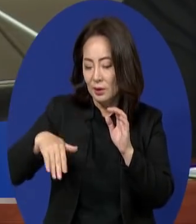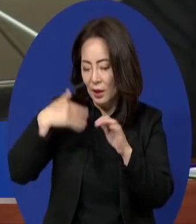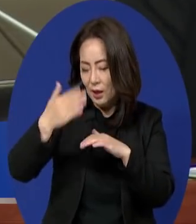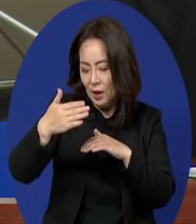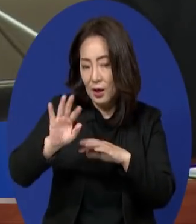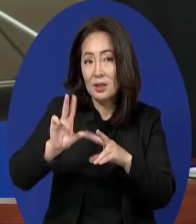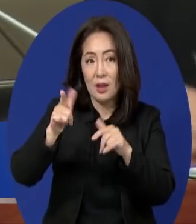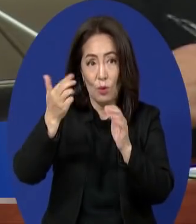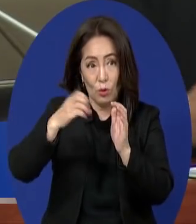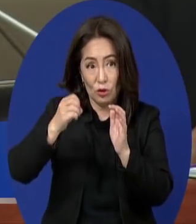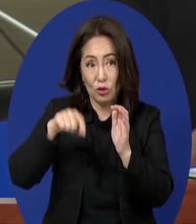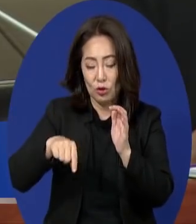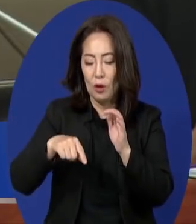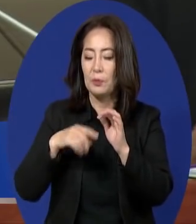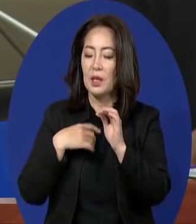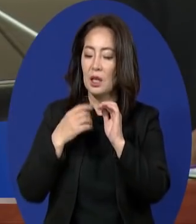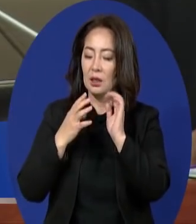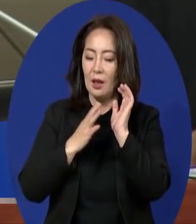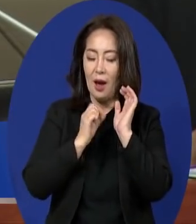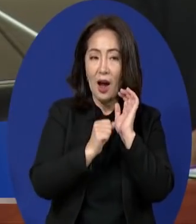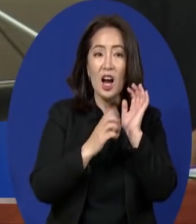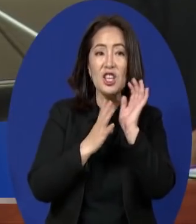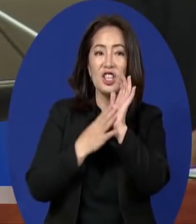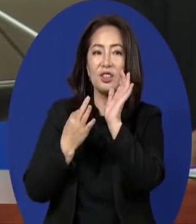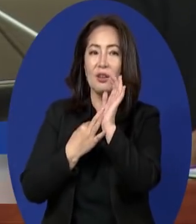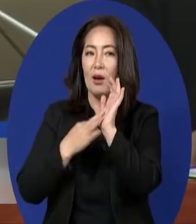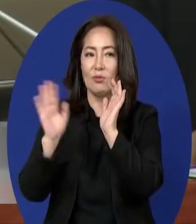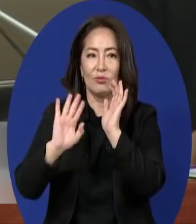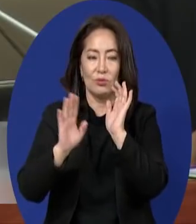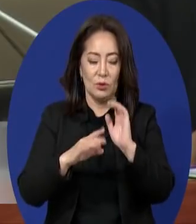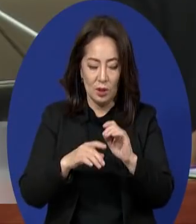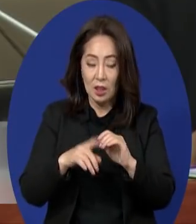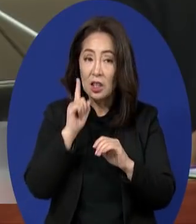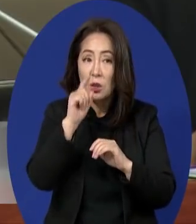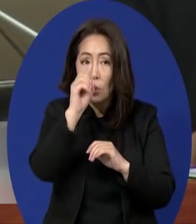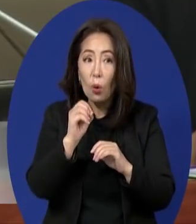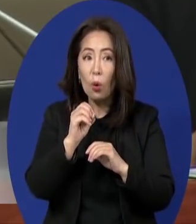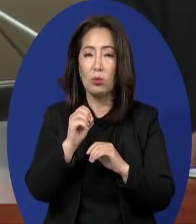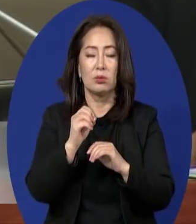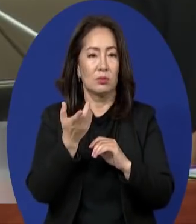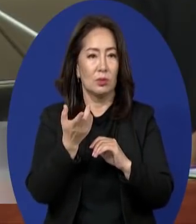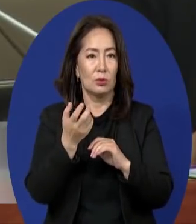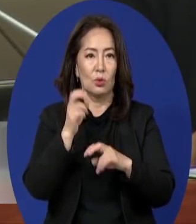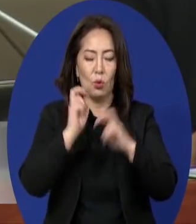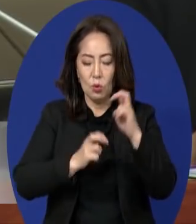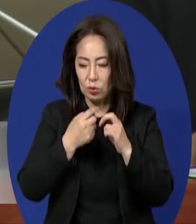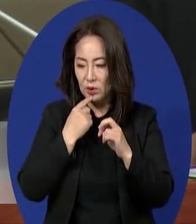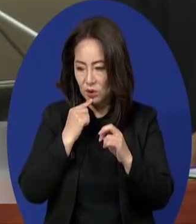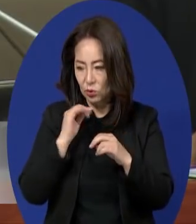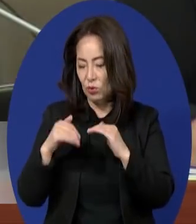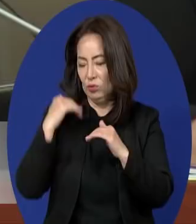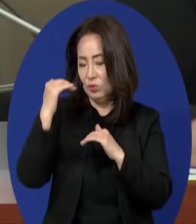сайжирч явах хэрэгтэй. 98 октантай бензиныг бол татгалцсан. Яг тэгэхээр зах зээлийн 1% эзэлдэг хэрнээ. Одоо үйлдвэрлэхэд төвөгшл өндөртэй